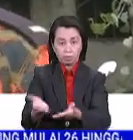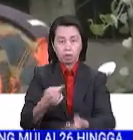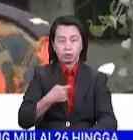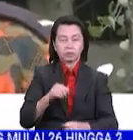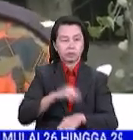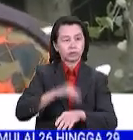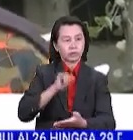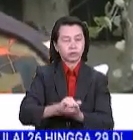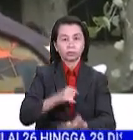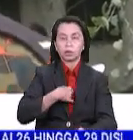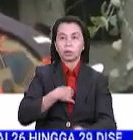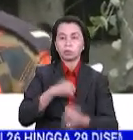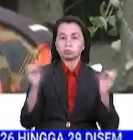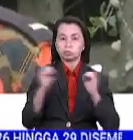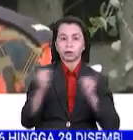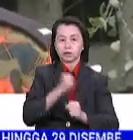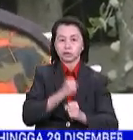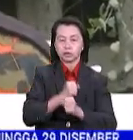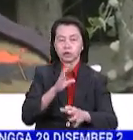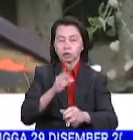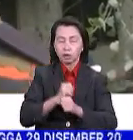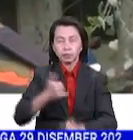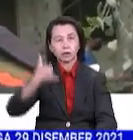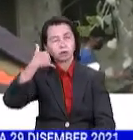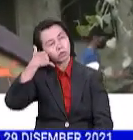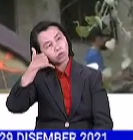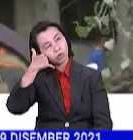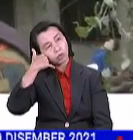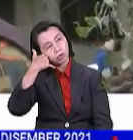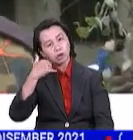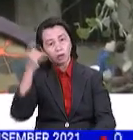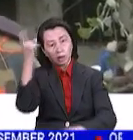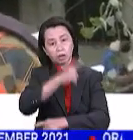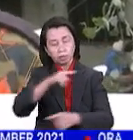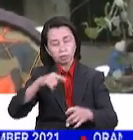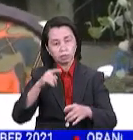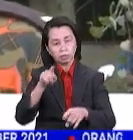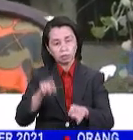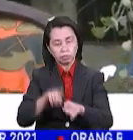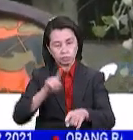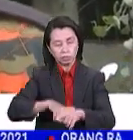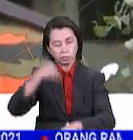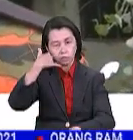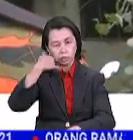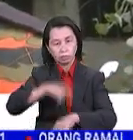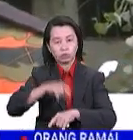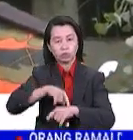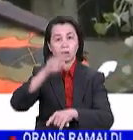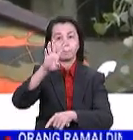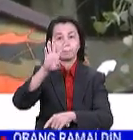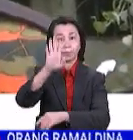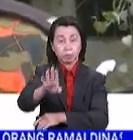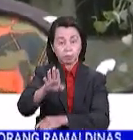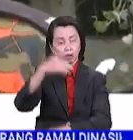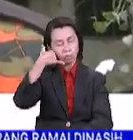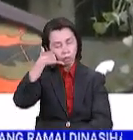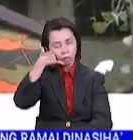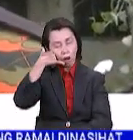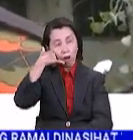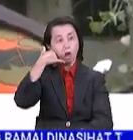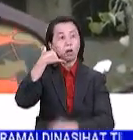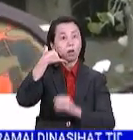bekerja. Dapat call. Hari yang sama dapat call, program pukul 4 tu, petang tu juga kami